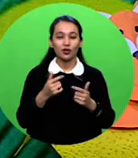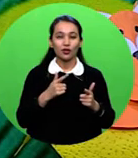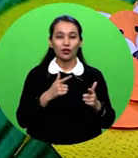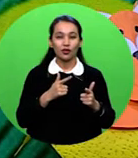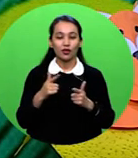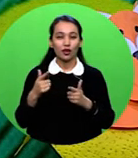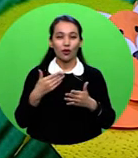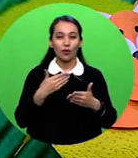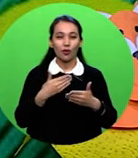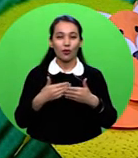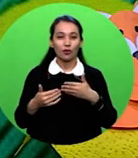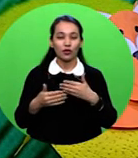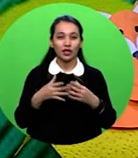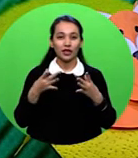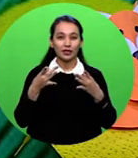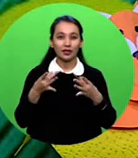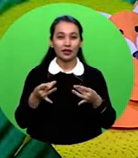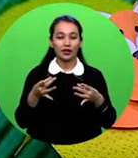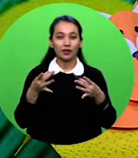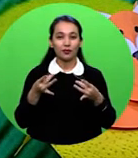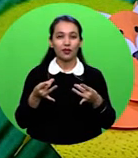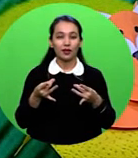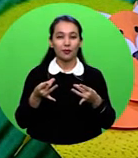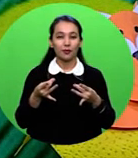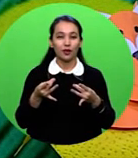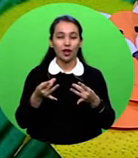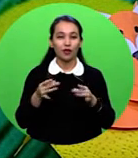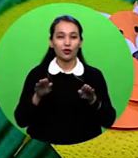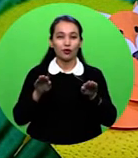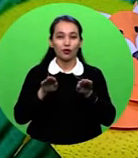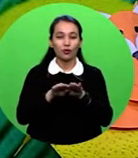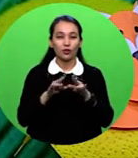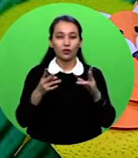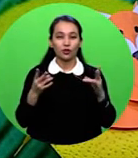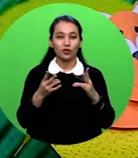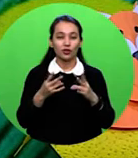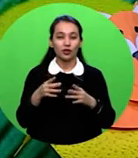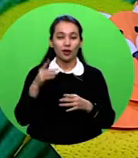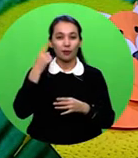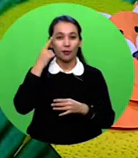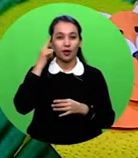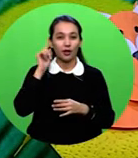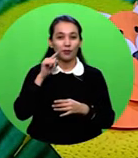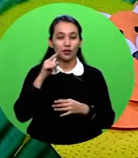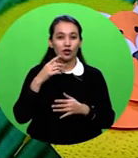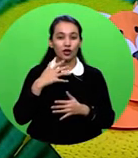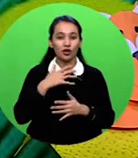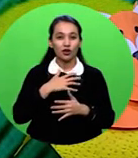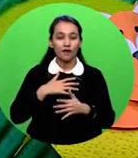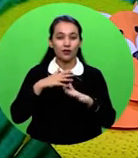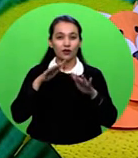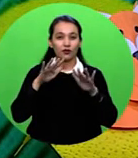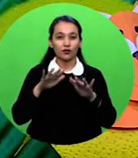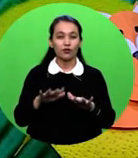hoshiyalangan tayyor qog'ozga yelimlab chiqamiz. Biz bilamizki, asos qismli